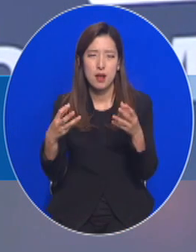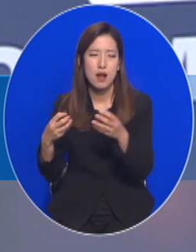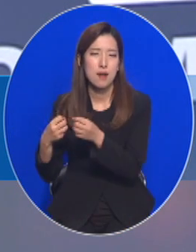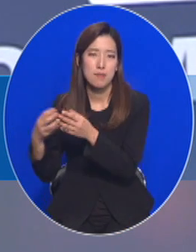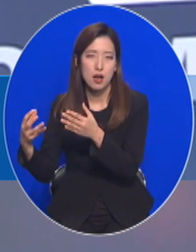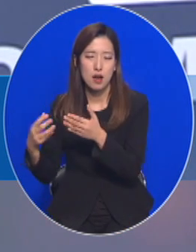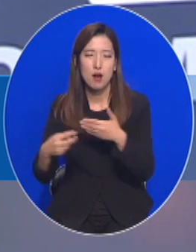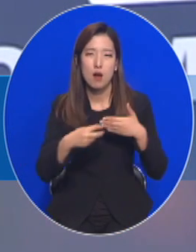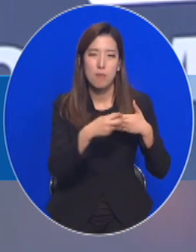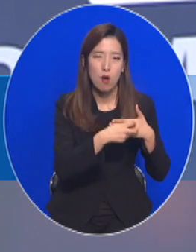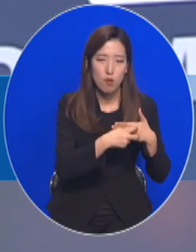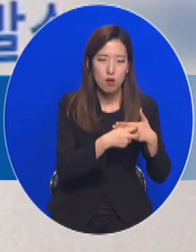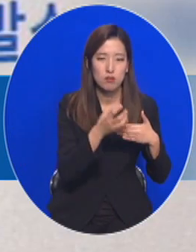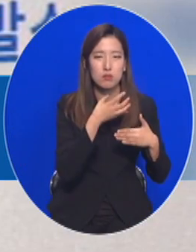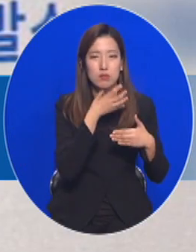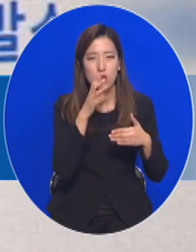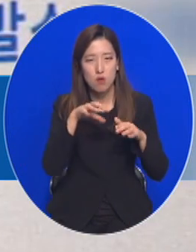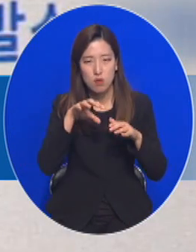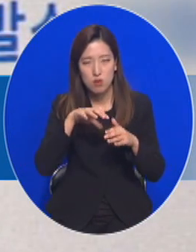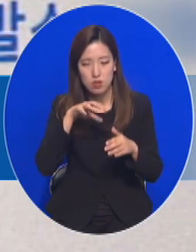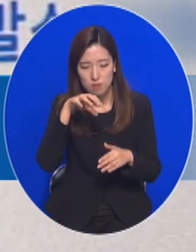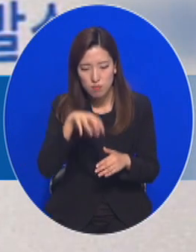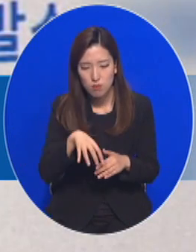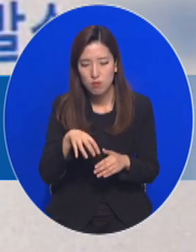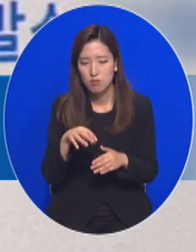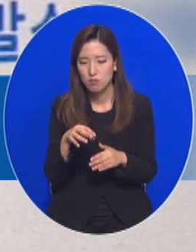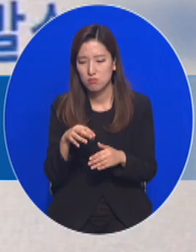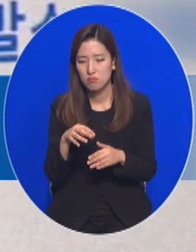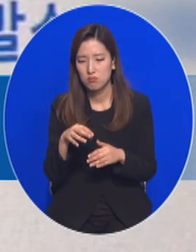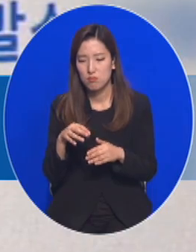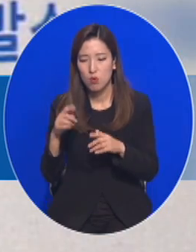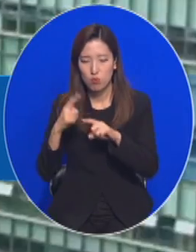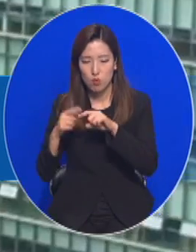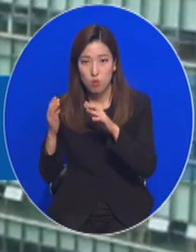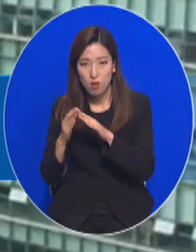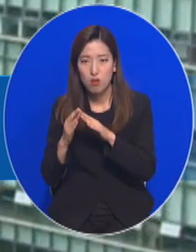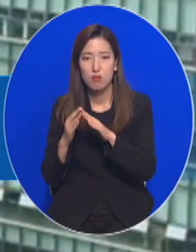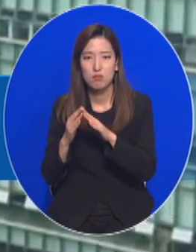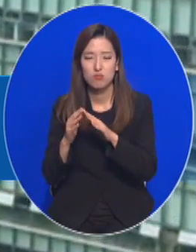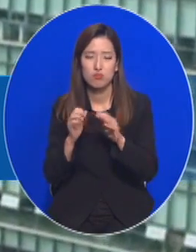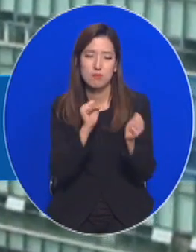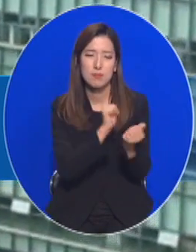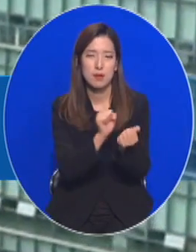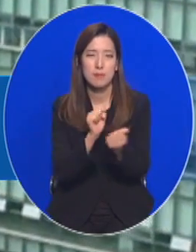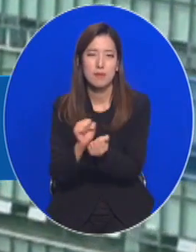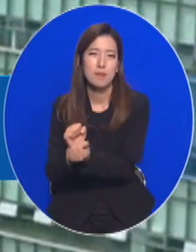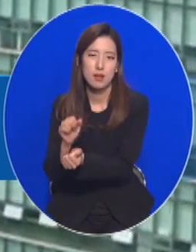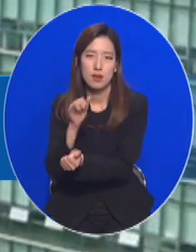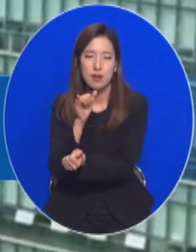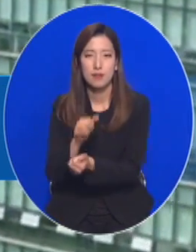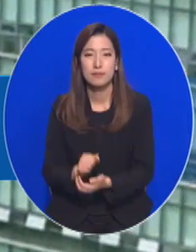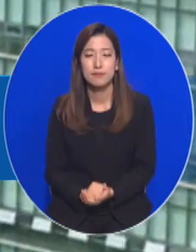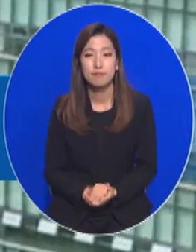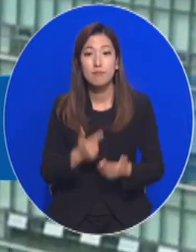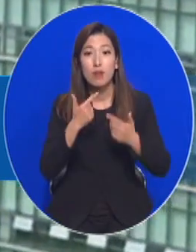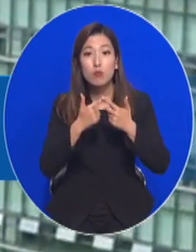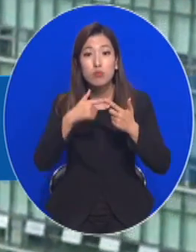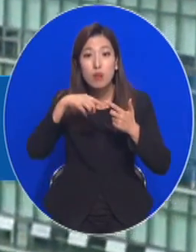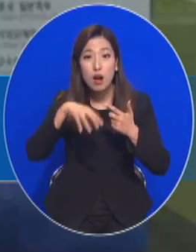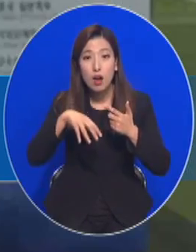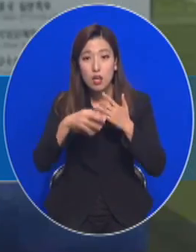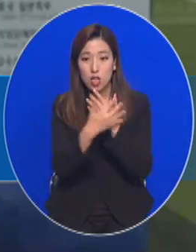정신요양시설 교회에서 도 추가 감염이 확인돼 있습니다 부산에서는 건강 용품 설명회와